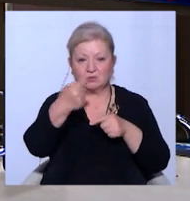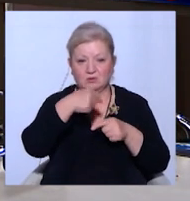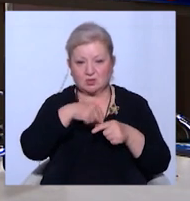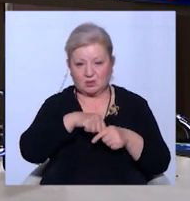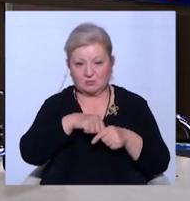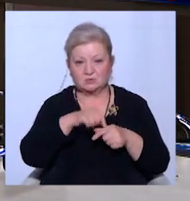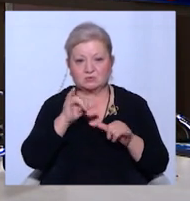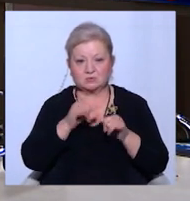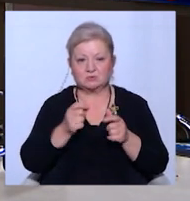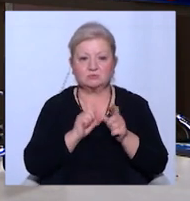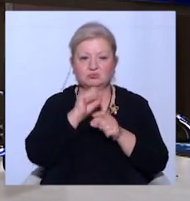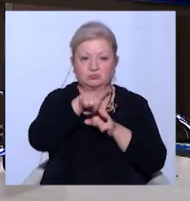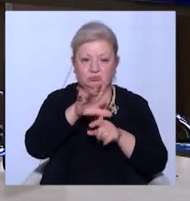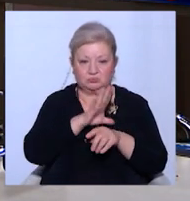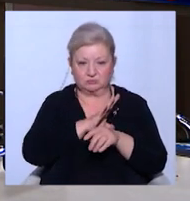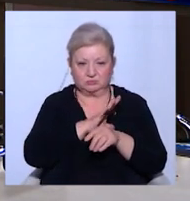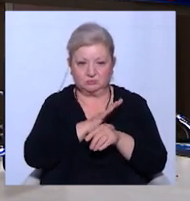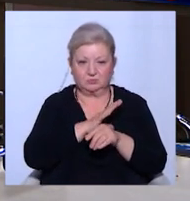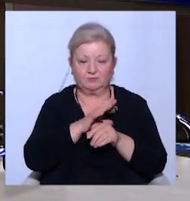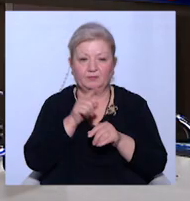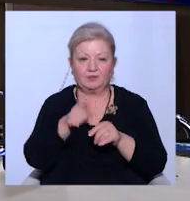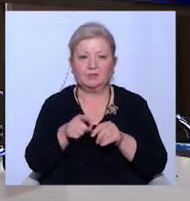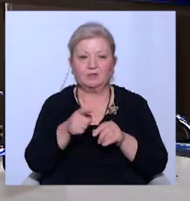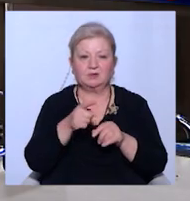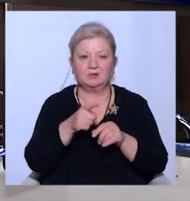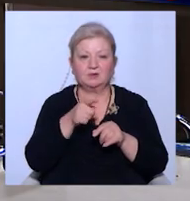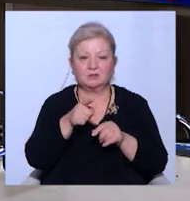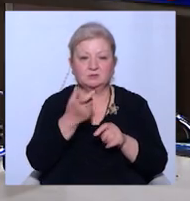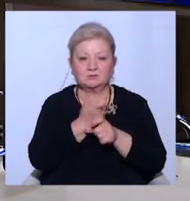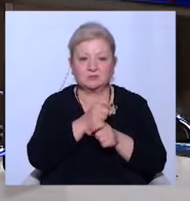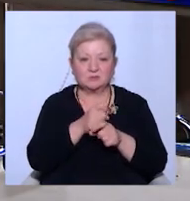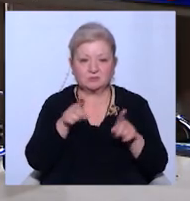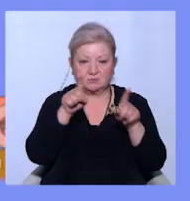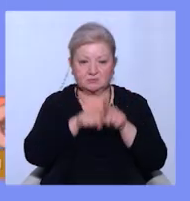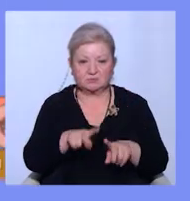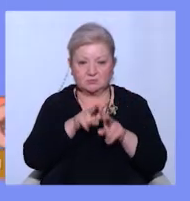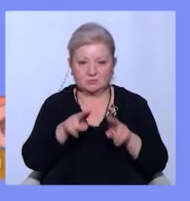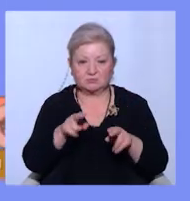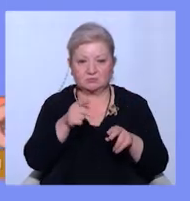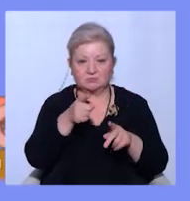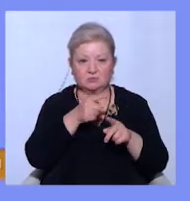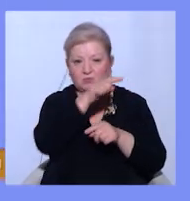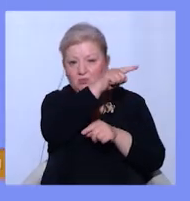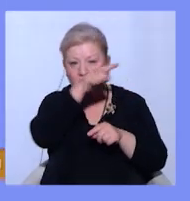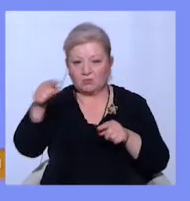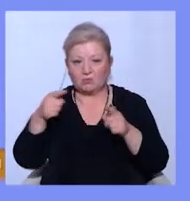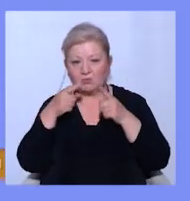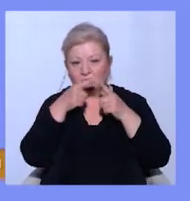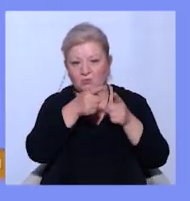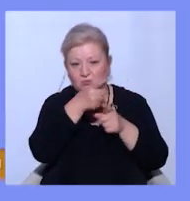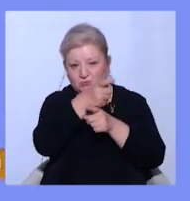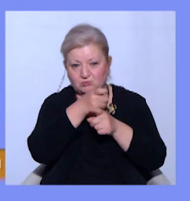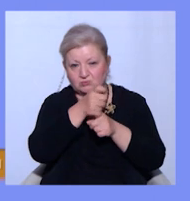არ იმოძრავებს, ანუ აჩქარებით თუ იმოძრავებს. მაშინ რა მოხდება? დავაბრუნოთ საწყის მდგომარეობაში და იგივეც